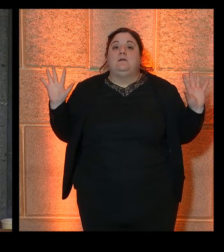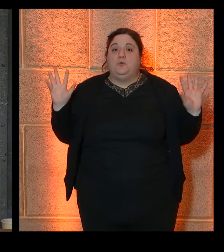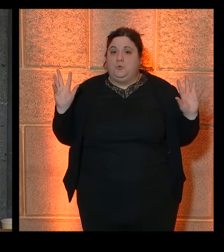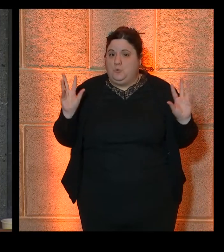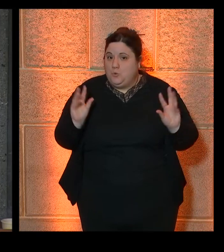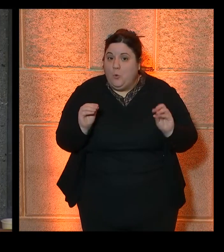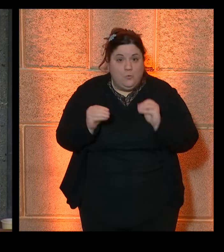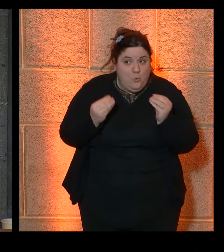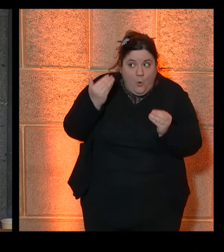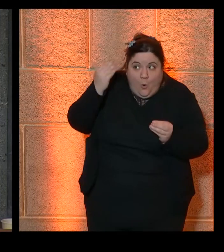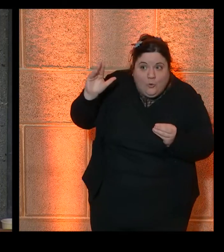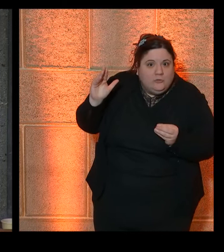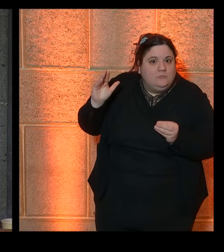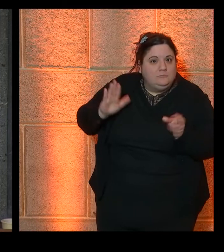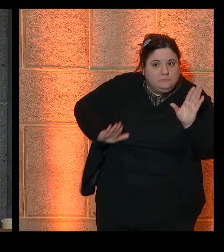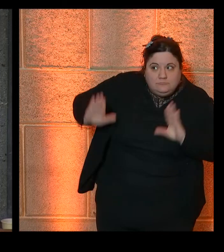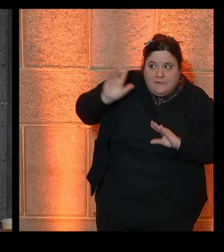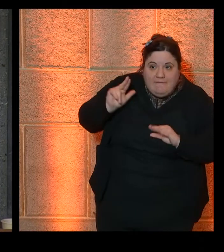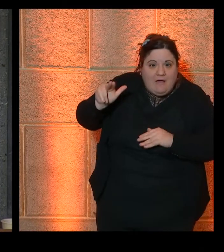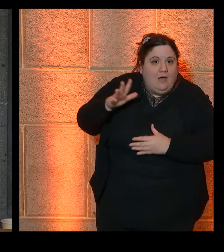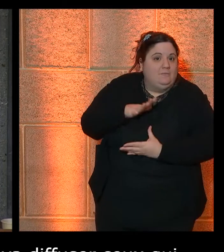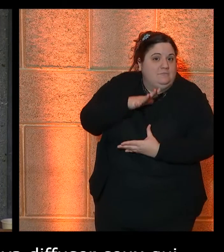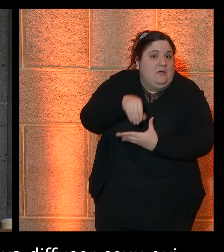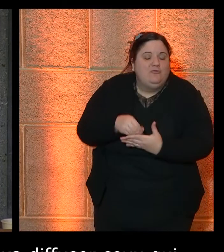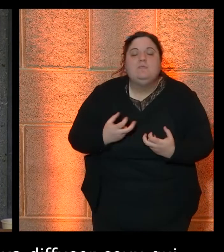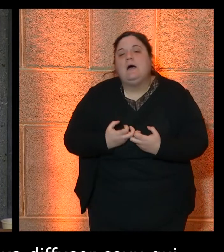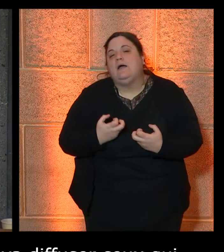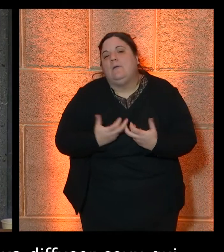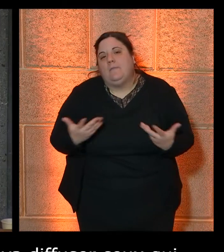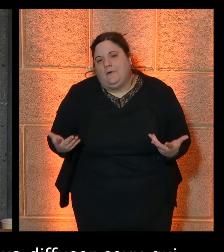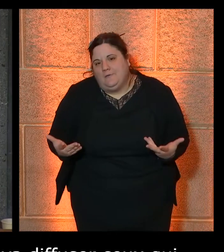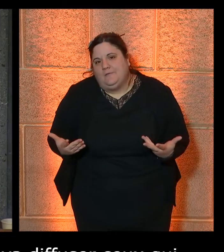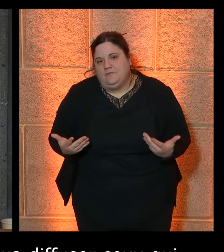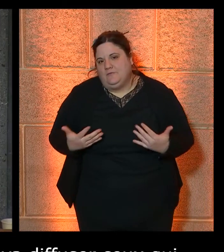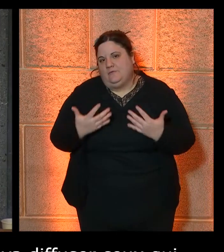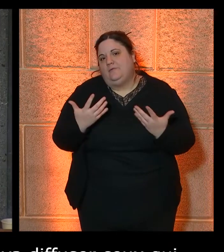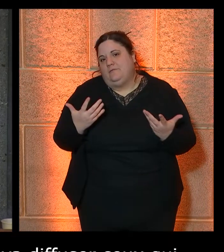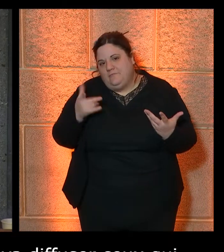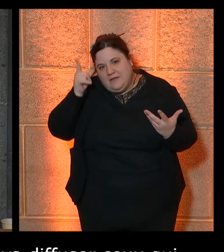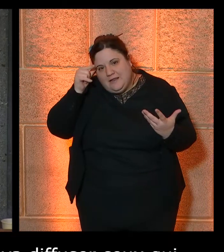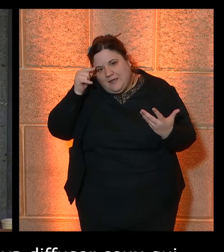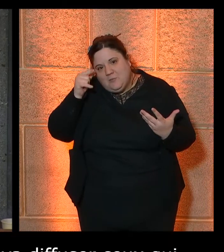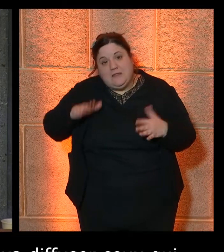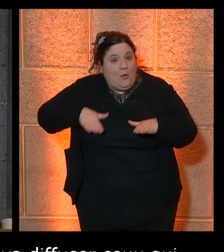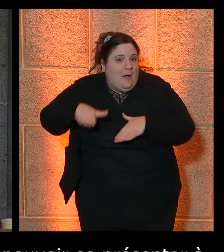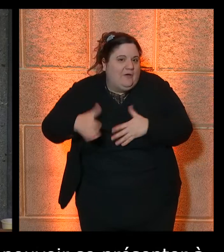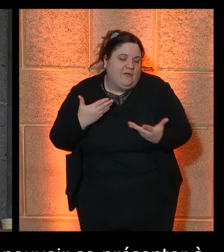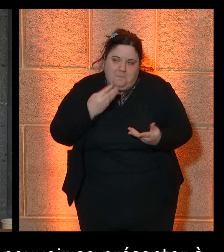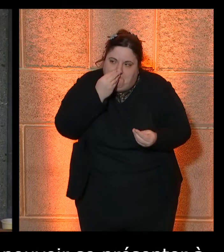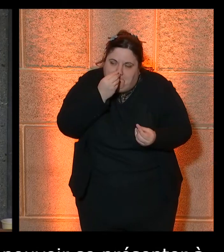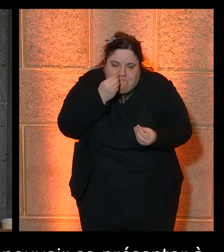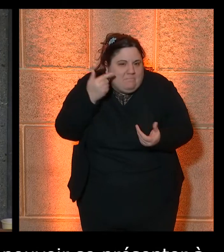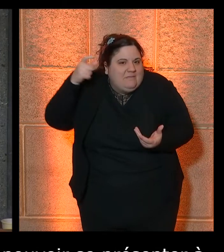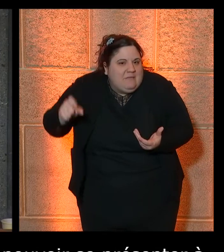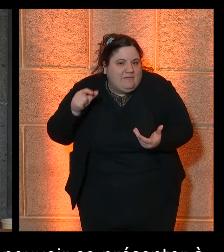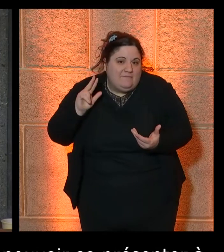exemple, il y a un parti comme La République En Marche où on sait qu'il est probable qu'une candidate ou un